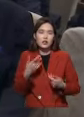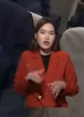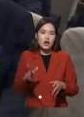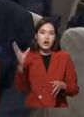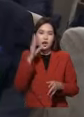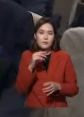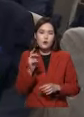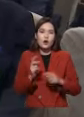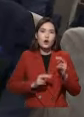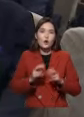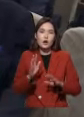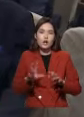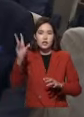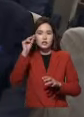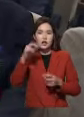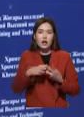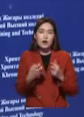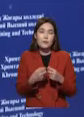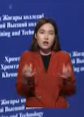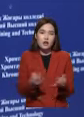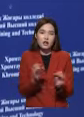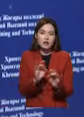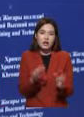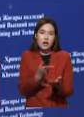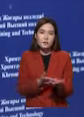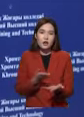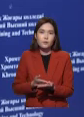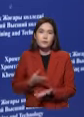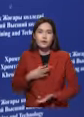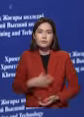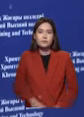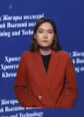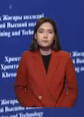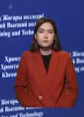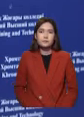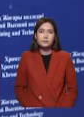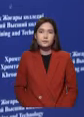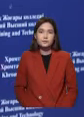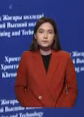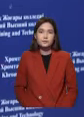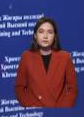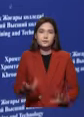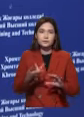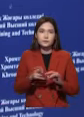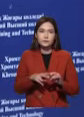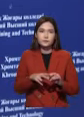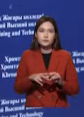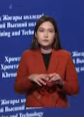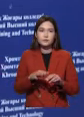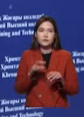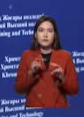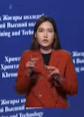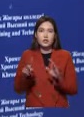оған төленетін төлемдердің мәселесі қызықтырды. Бүгінгі енді кездесу біздің шахтерларға өте қажет,